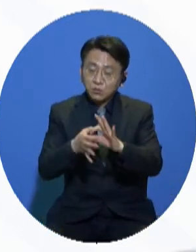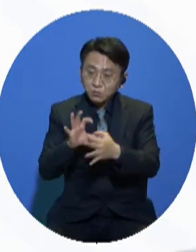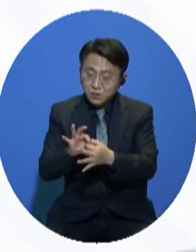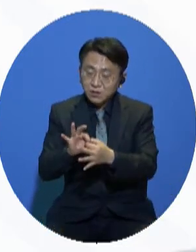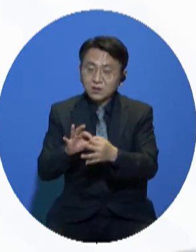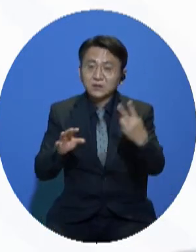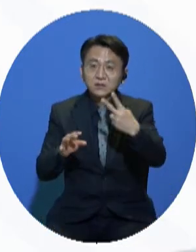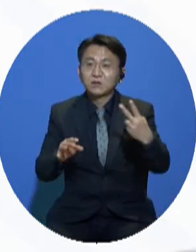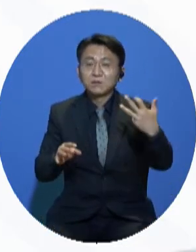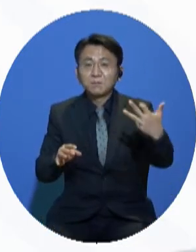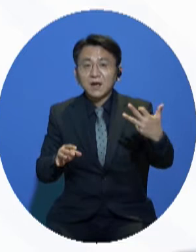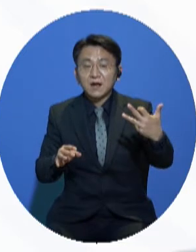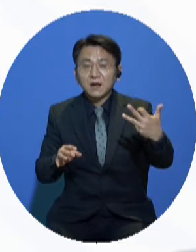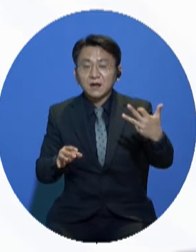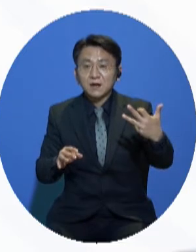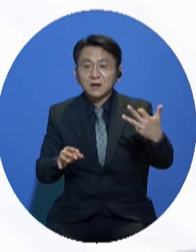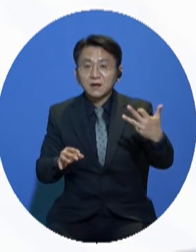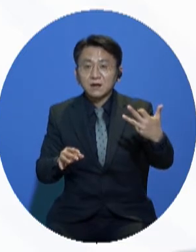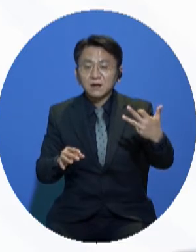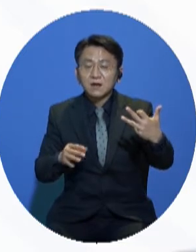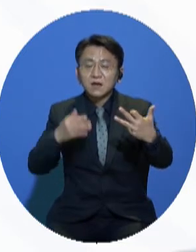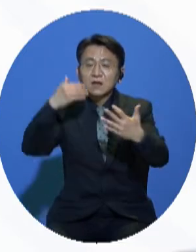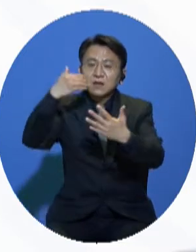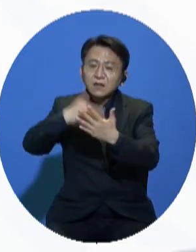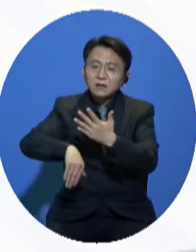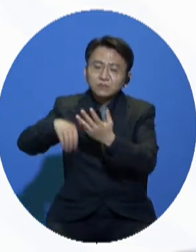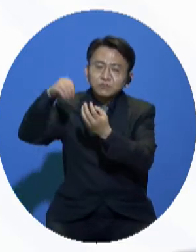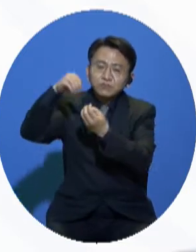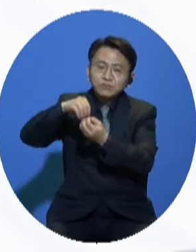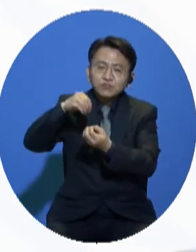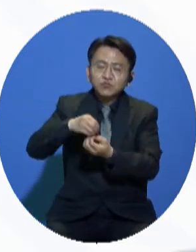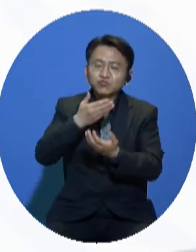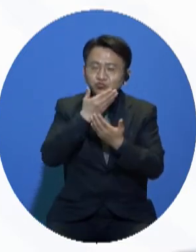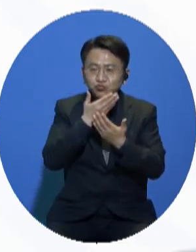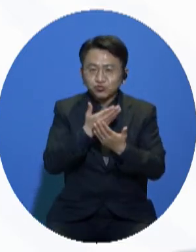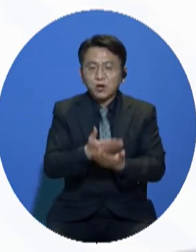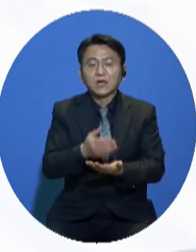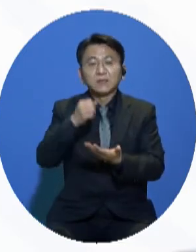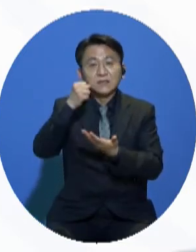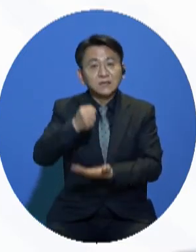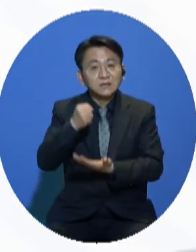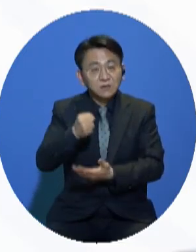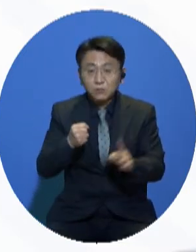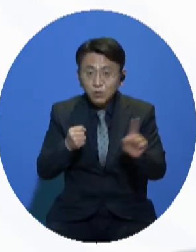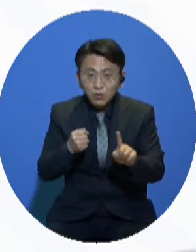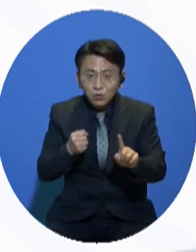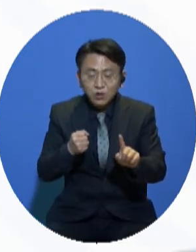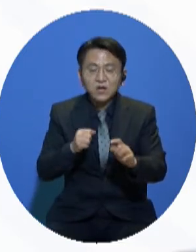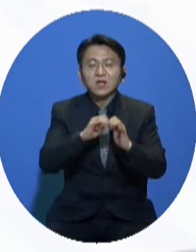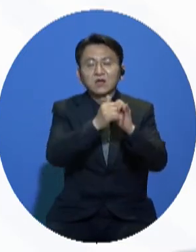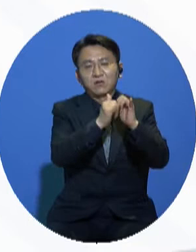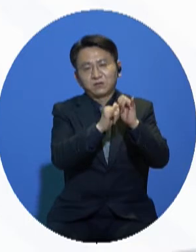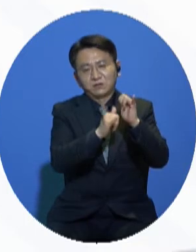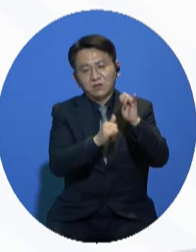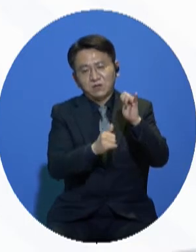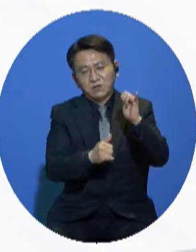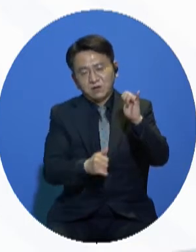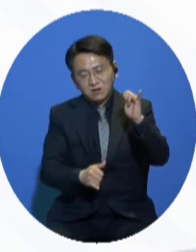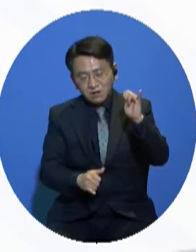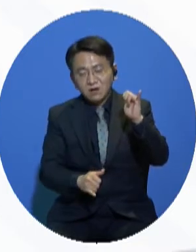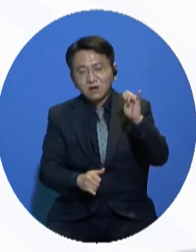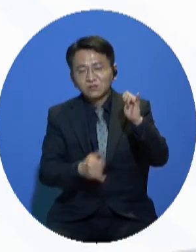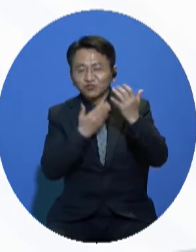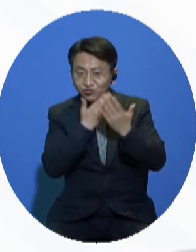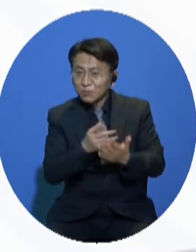대회 2018년이 남긴 historical 주요 유산 중에 하나는 바로 역사적인 한 순간일